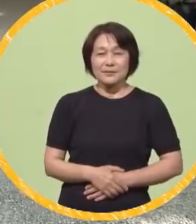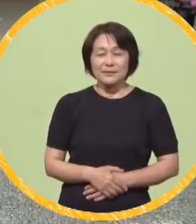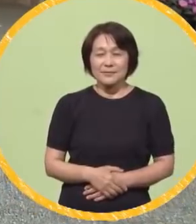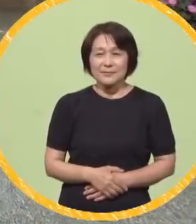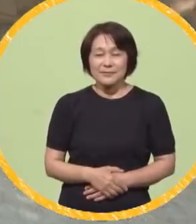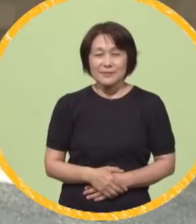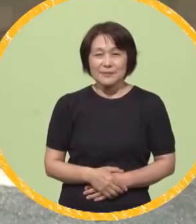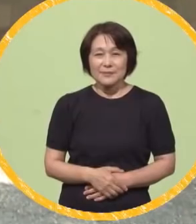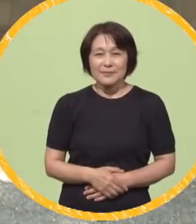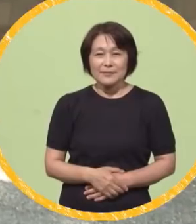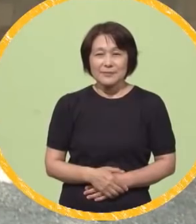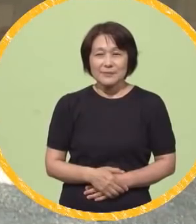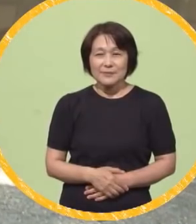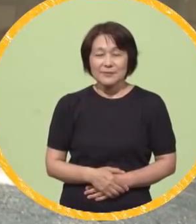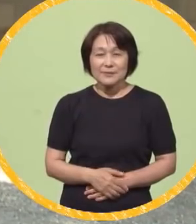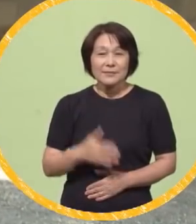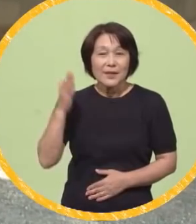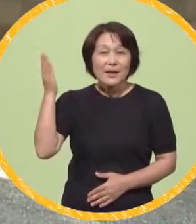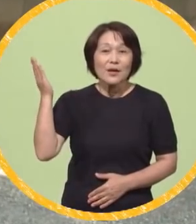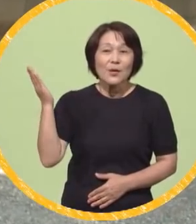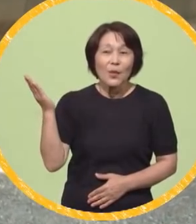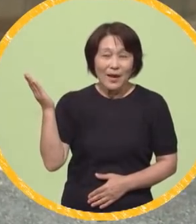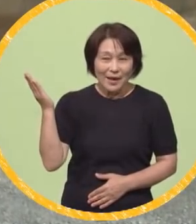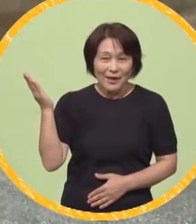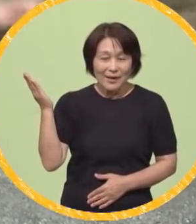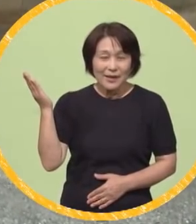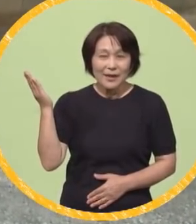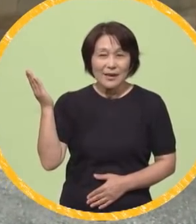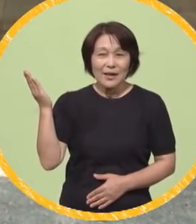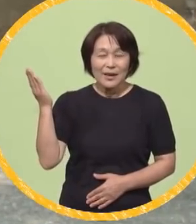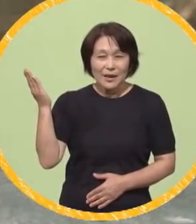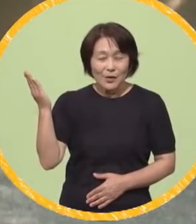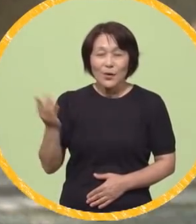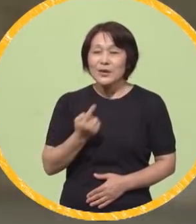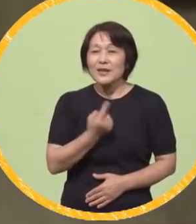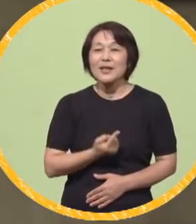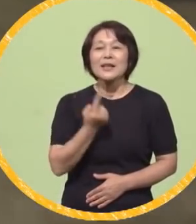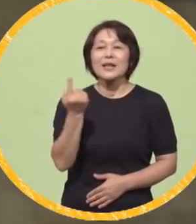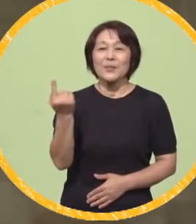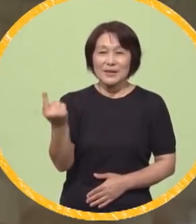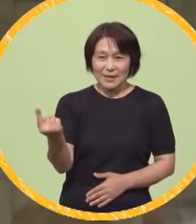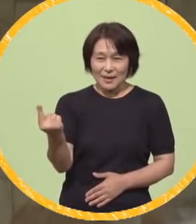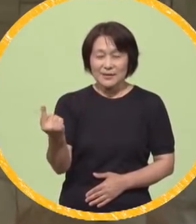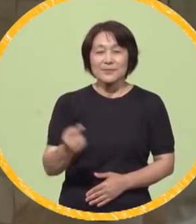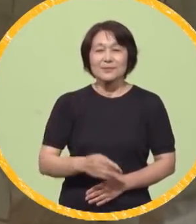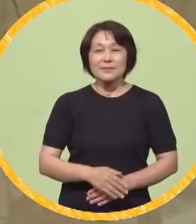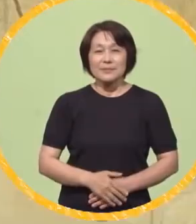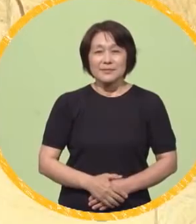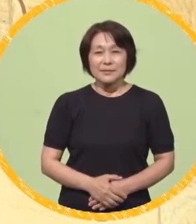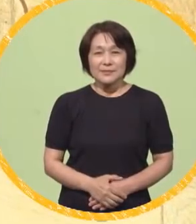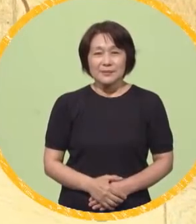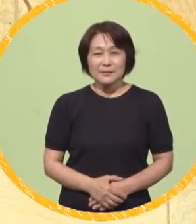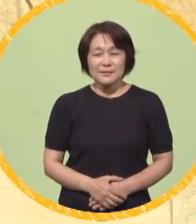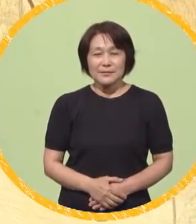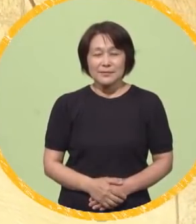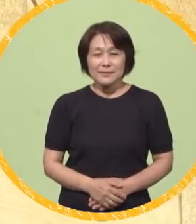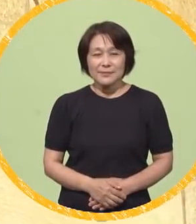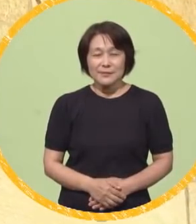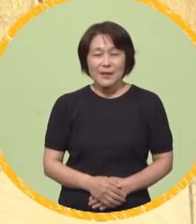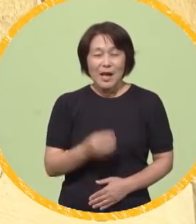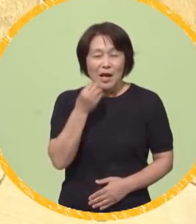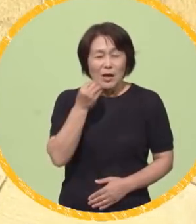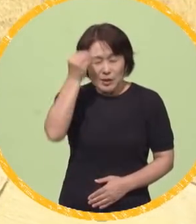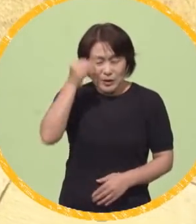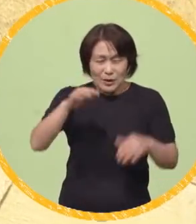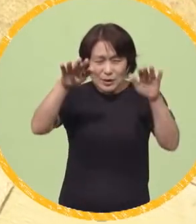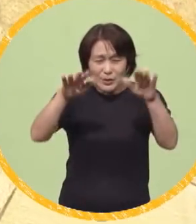さあ箱根の仙石原にある箱根湿生花園にやってまいりました。梅雨の時期だ